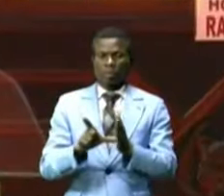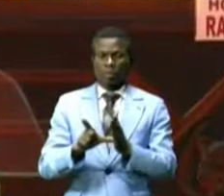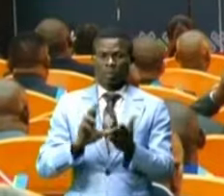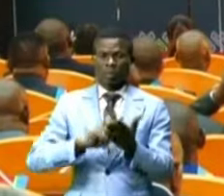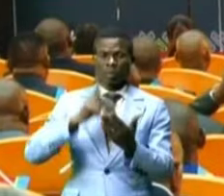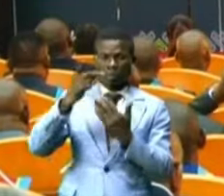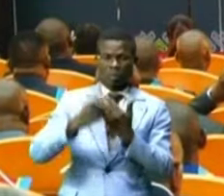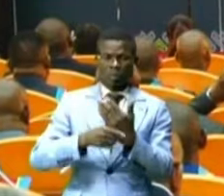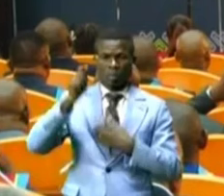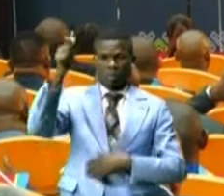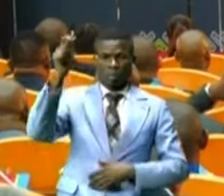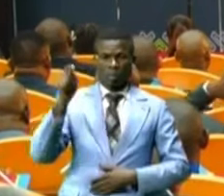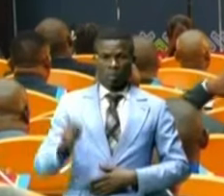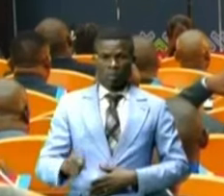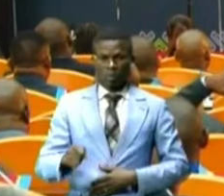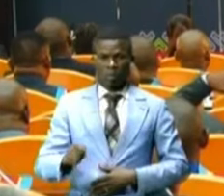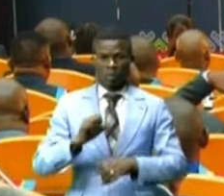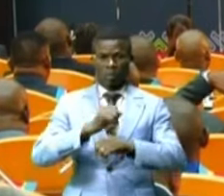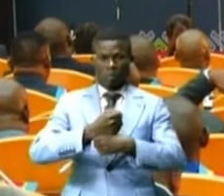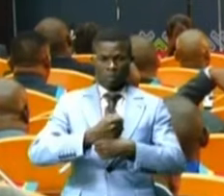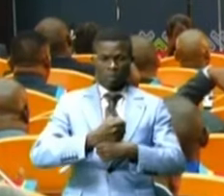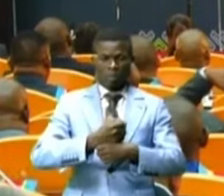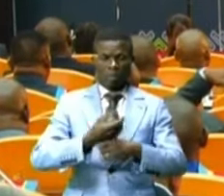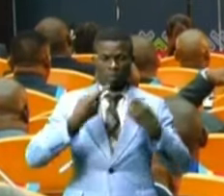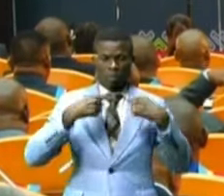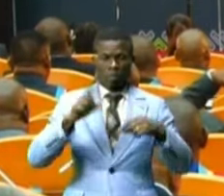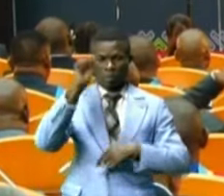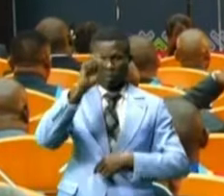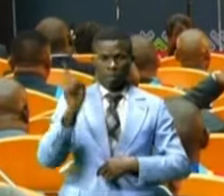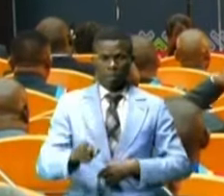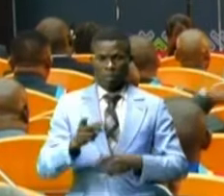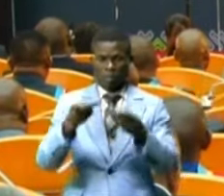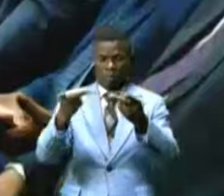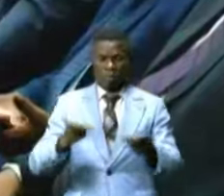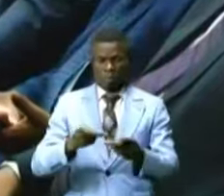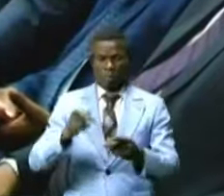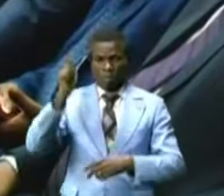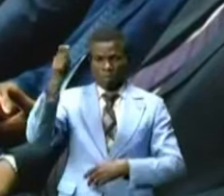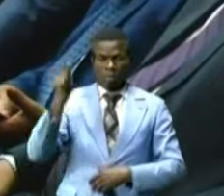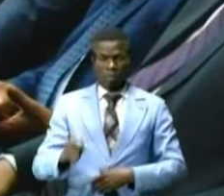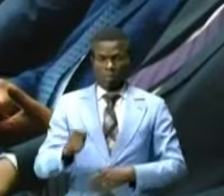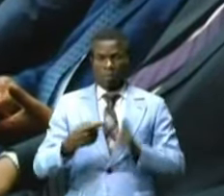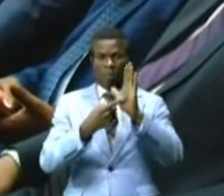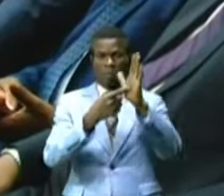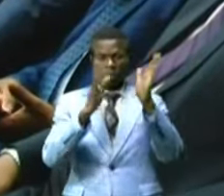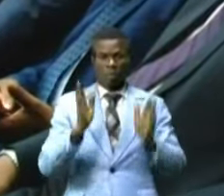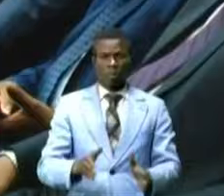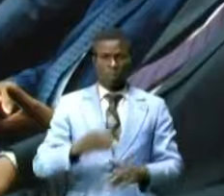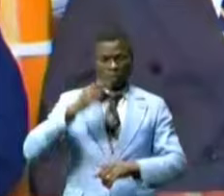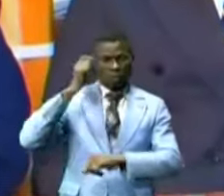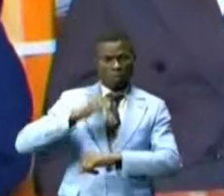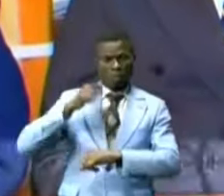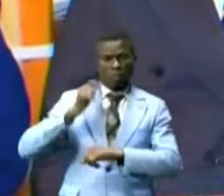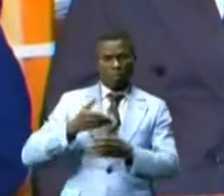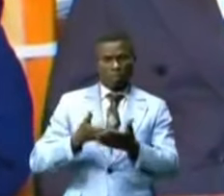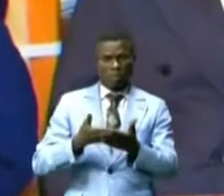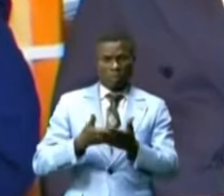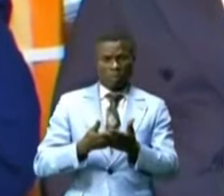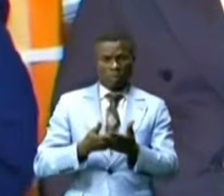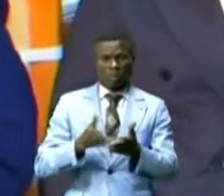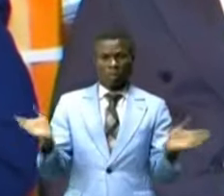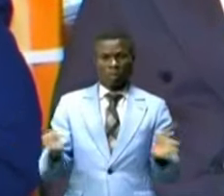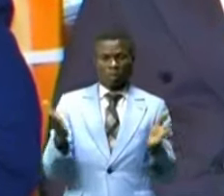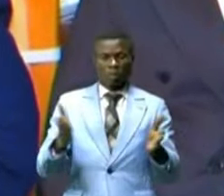programmation militaire, la création annoncée d'une trentaine de postes d'attachés militaires dans les représentations diplomatiques vient activer